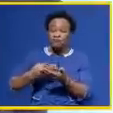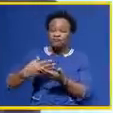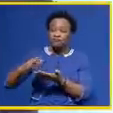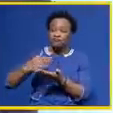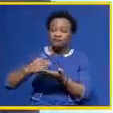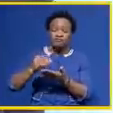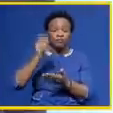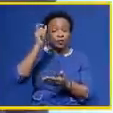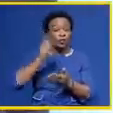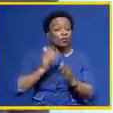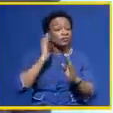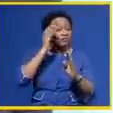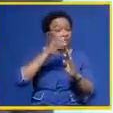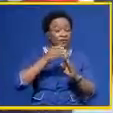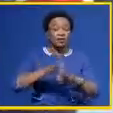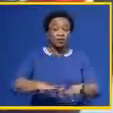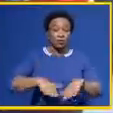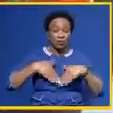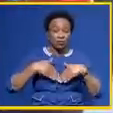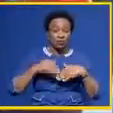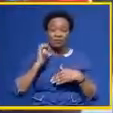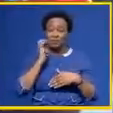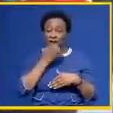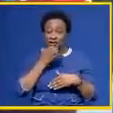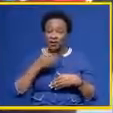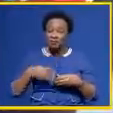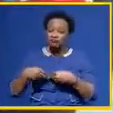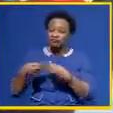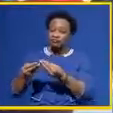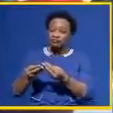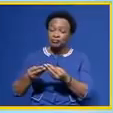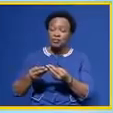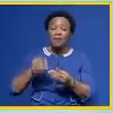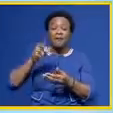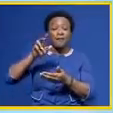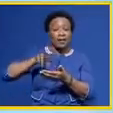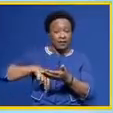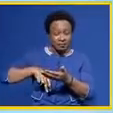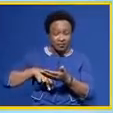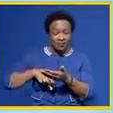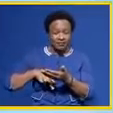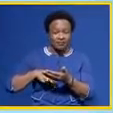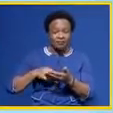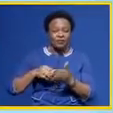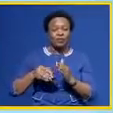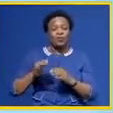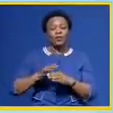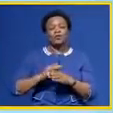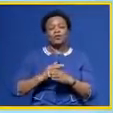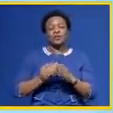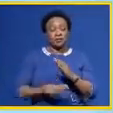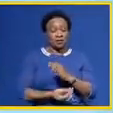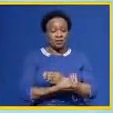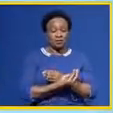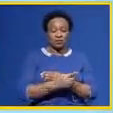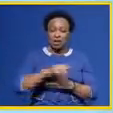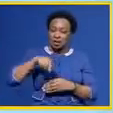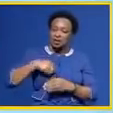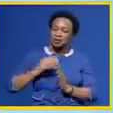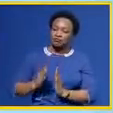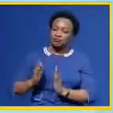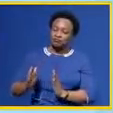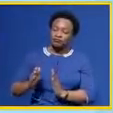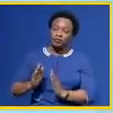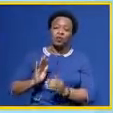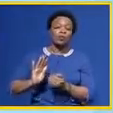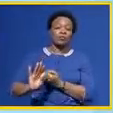ubunge, huku tahadhari zikitolewa kwa makada wanaojihusisha na rushwa. Sisi tumejipanga kukabiliana na rushwa ndani ya chama kwa sababu